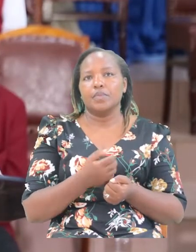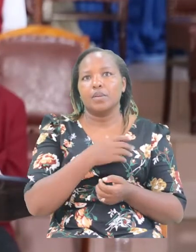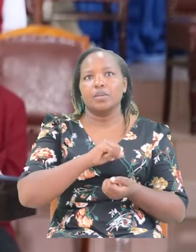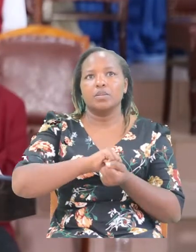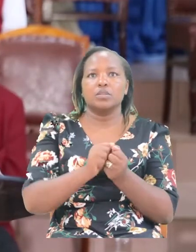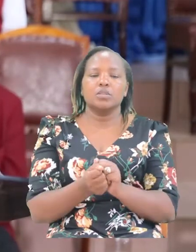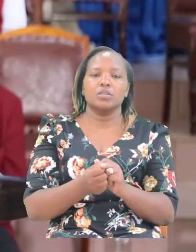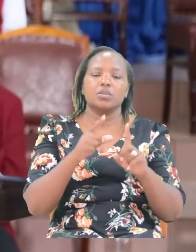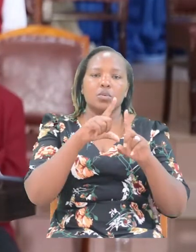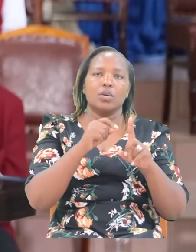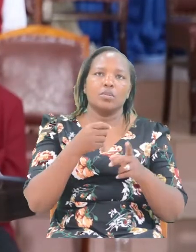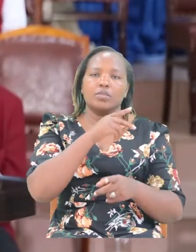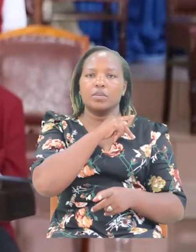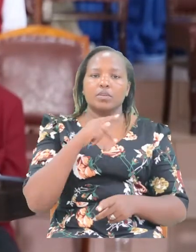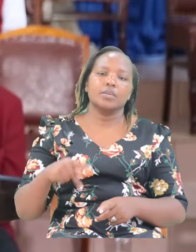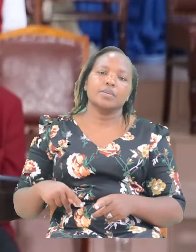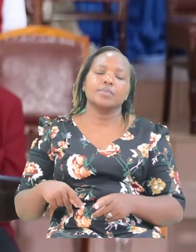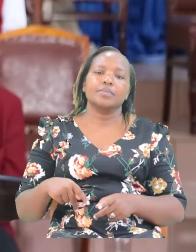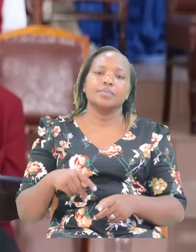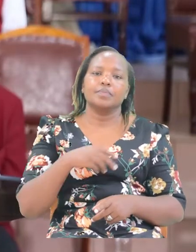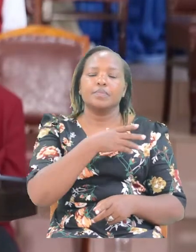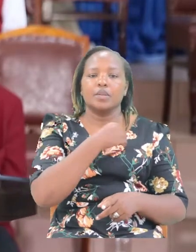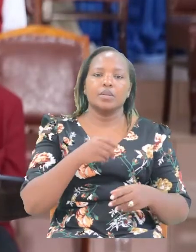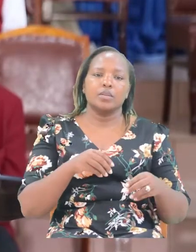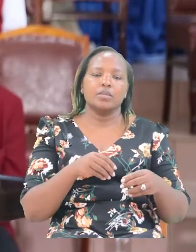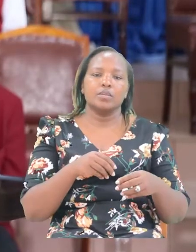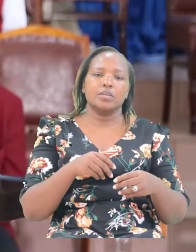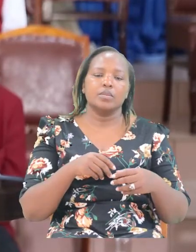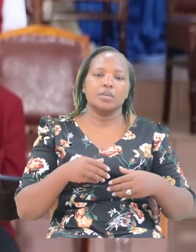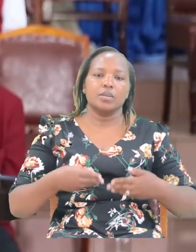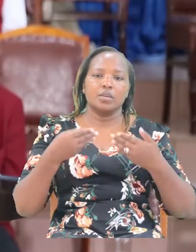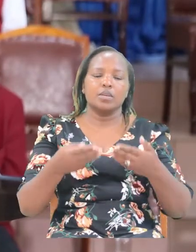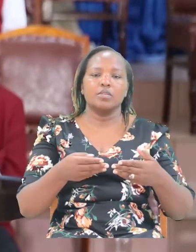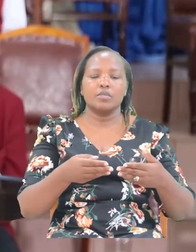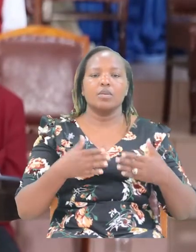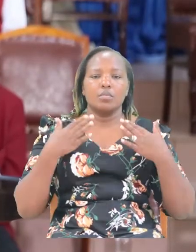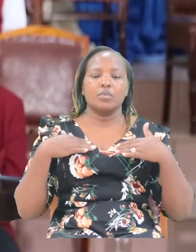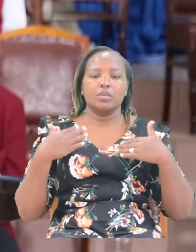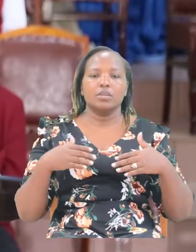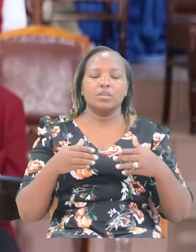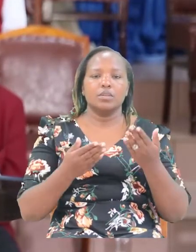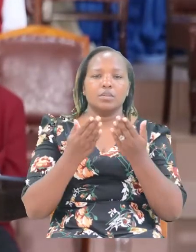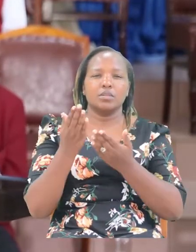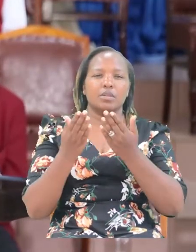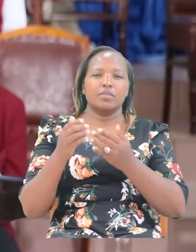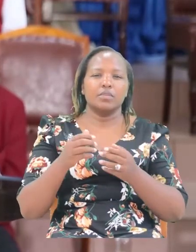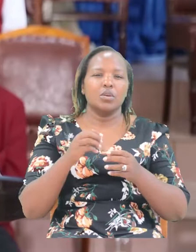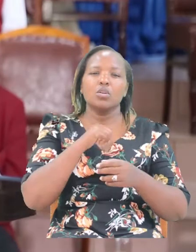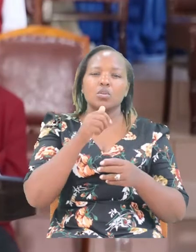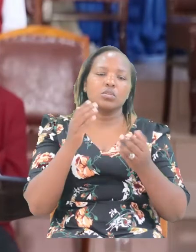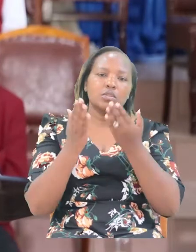wakaligeuza neno la mfalme na kujitoa miili yao ili wasitumikie Mungu mwingine